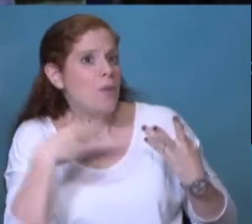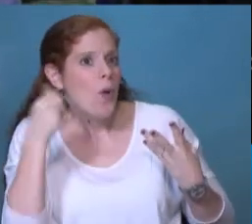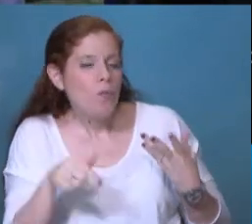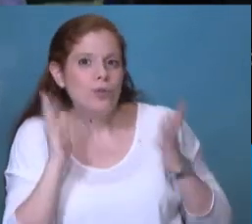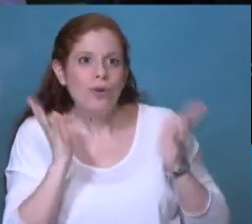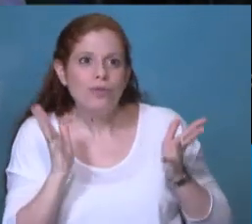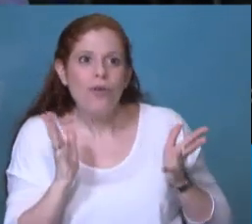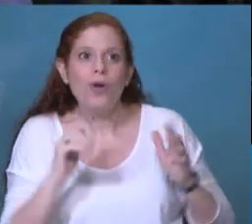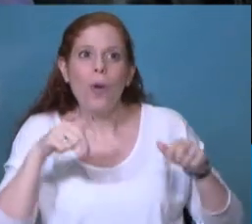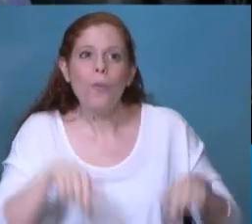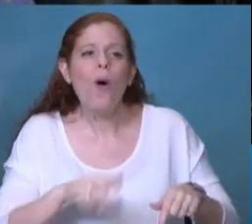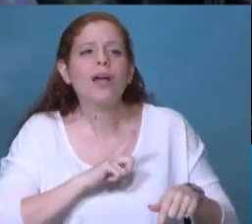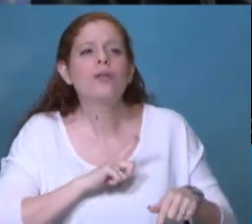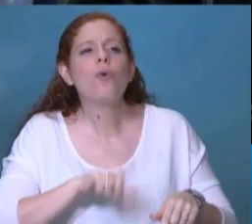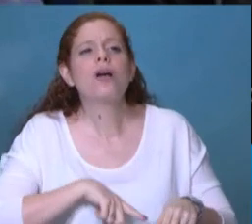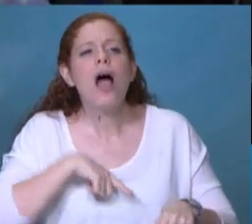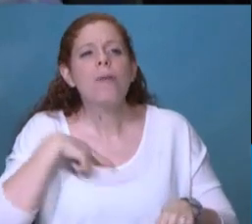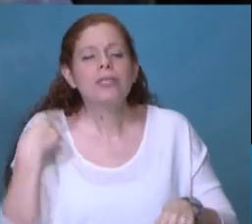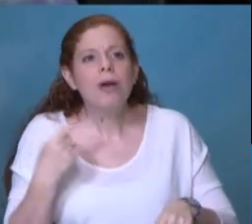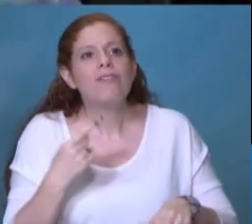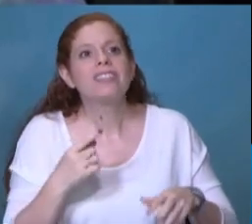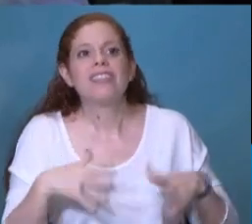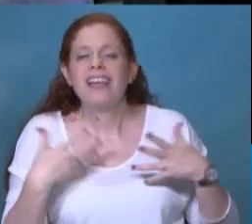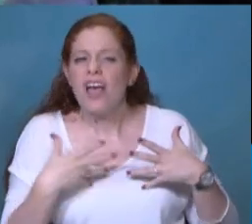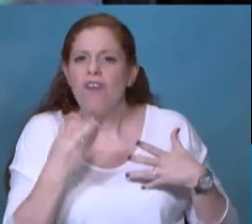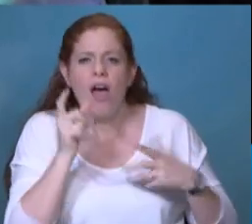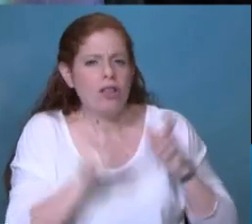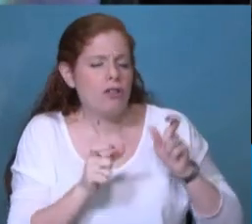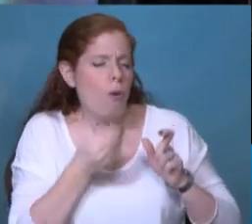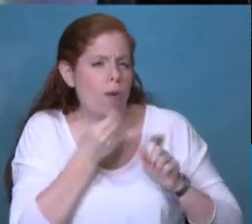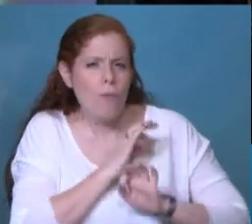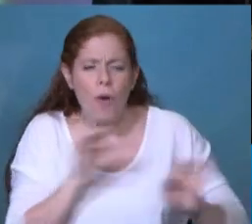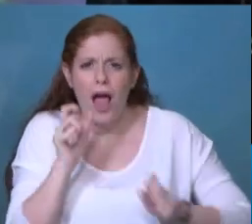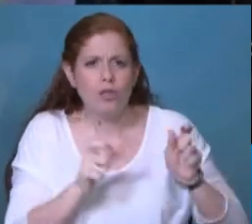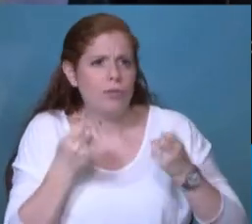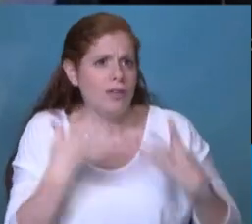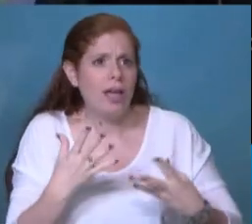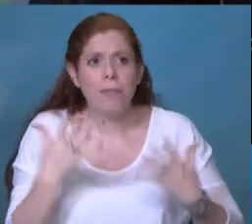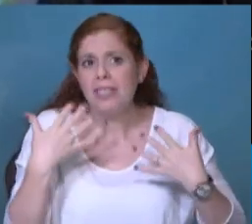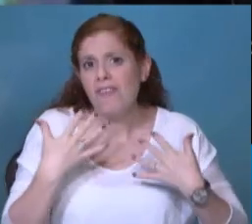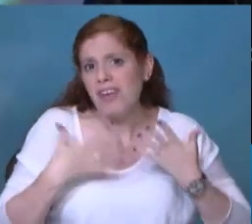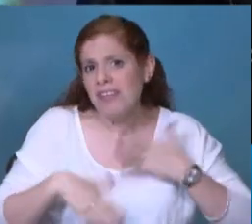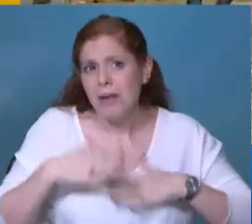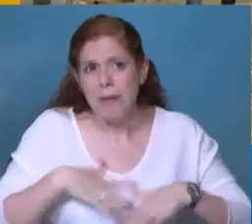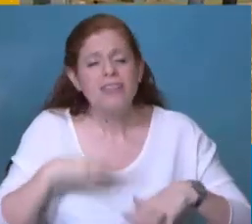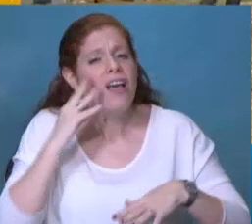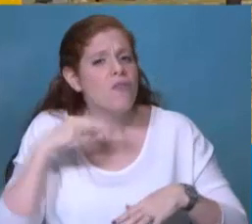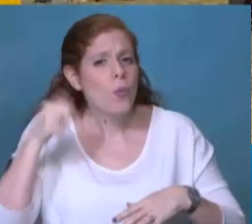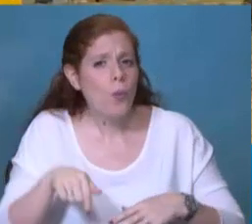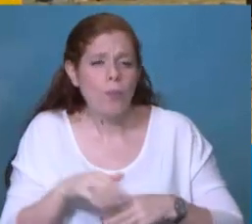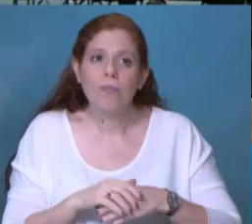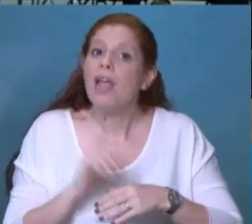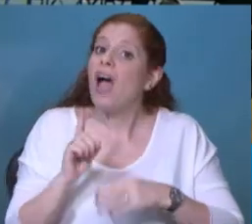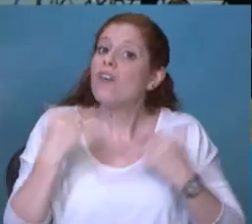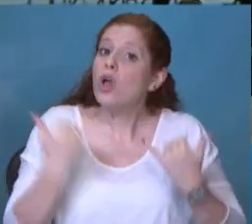here. We waited for this for so long, and it's so good food here. The people are lovely. The weather is nice, so we just enjoy being here. אבל היום